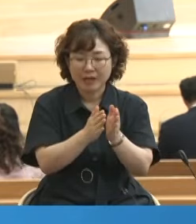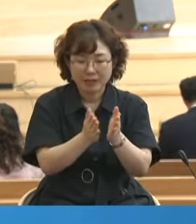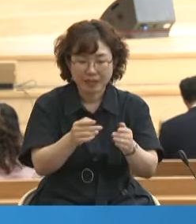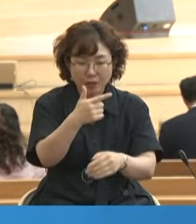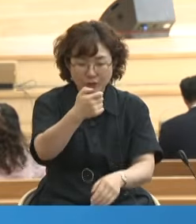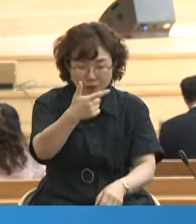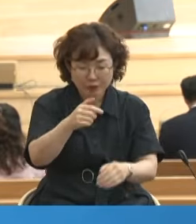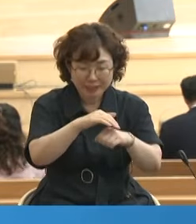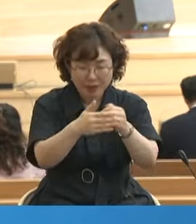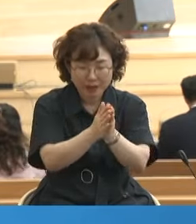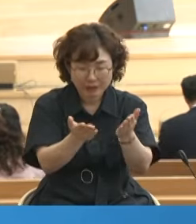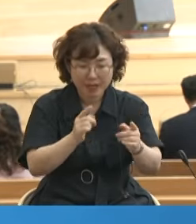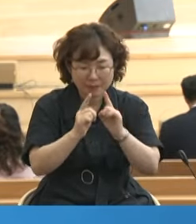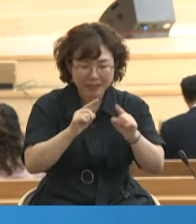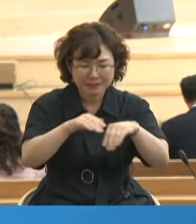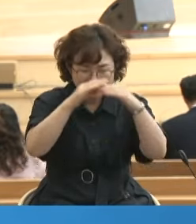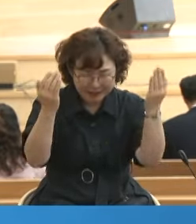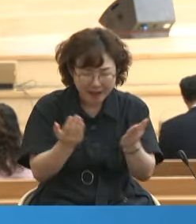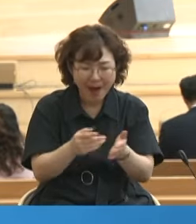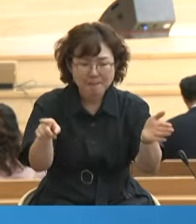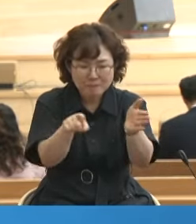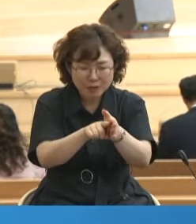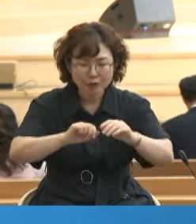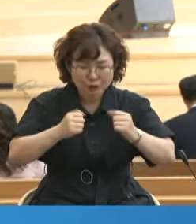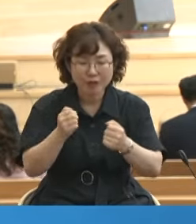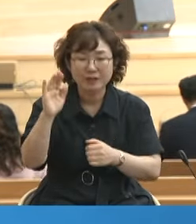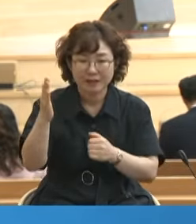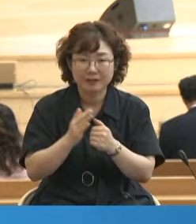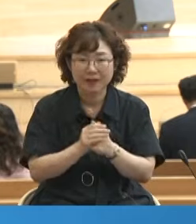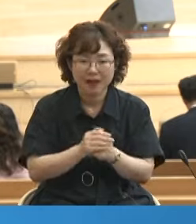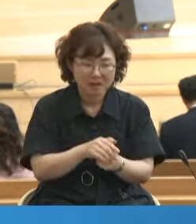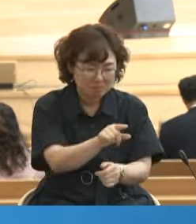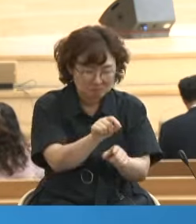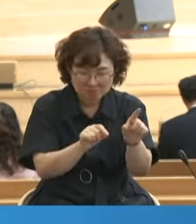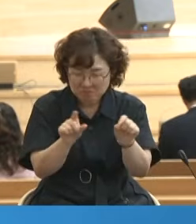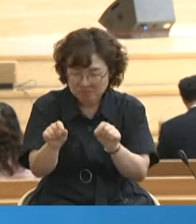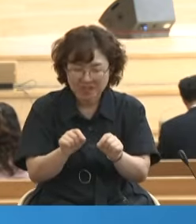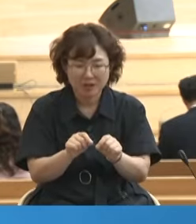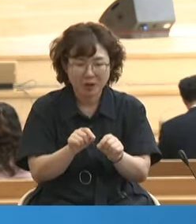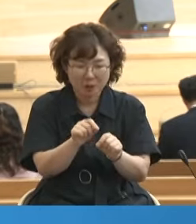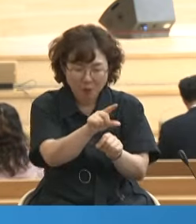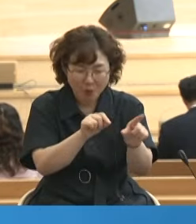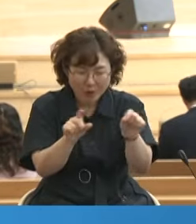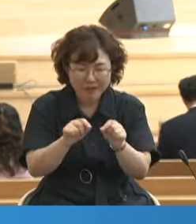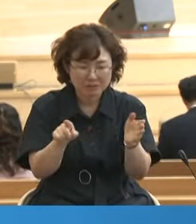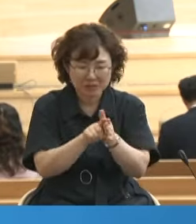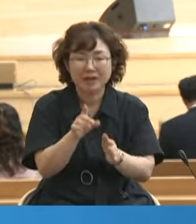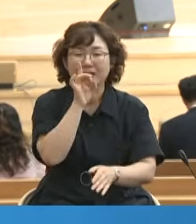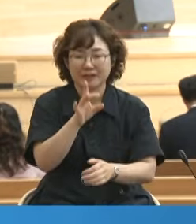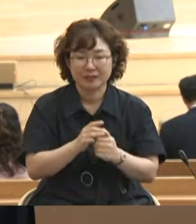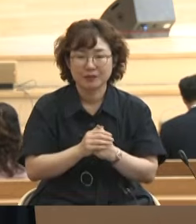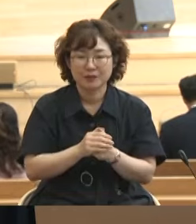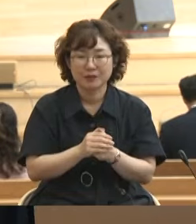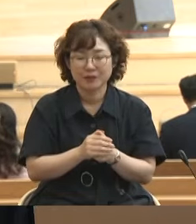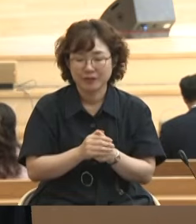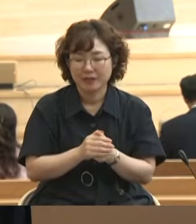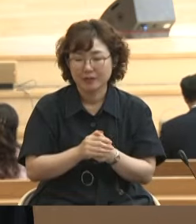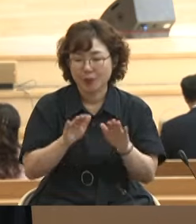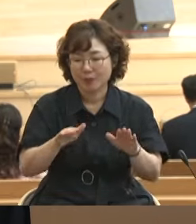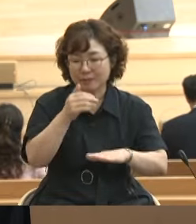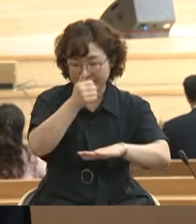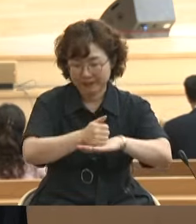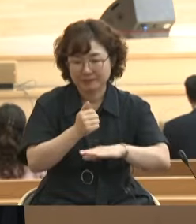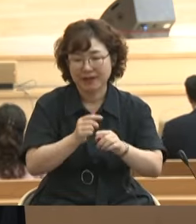하나님의 말씀을 말씀 그대로 믿는 거예요. 그러면 어떻게 되느냐? 오늘 본문 읽은 본문 마지막 절입니다.